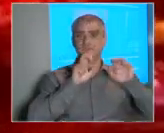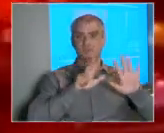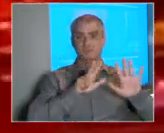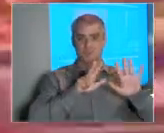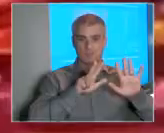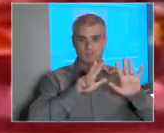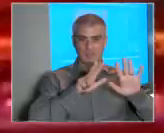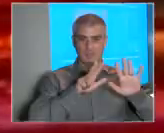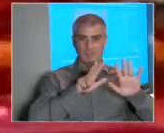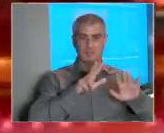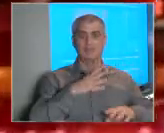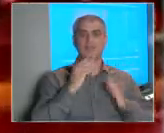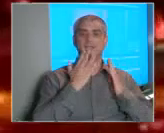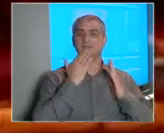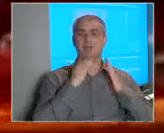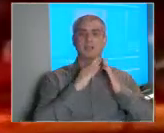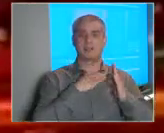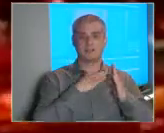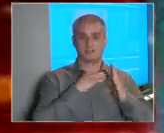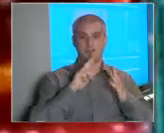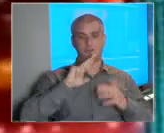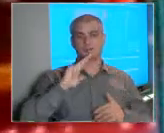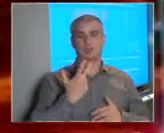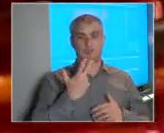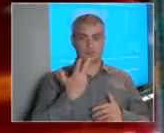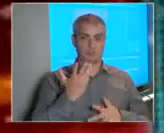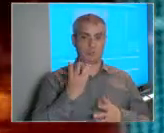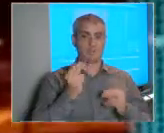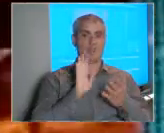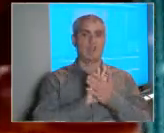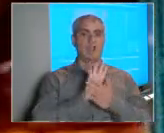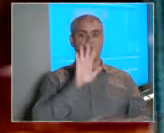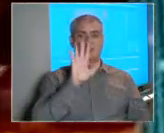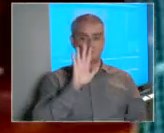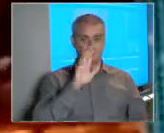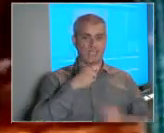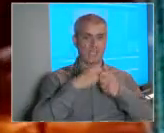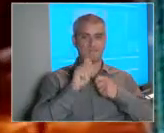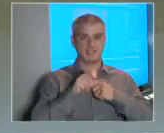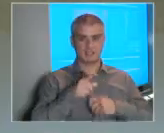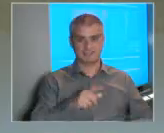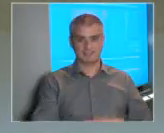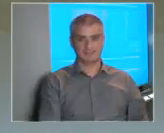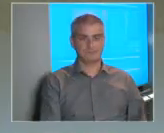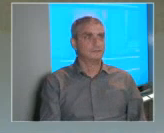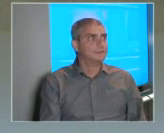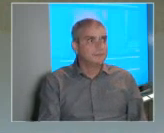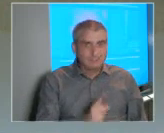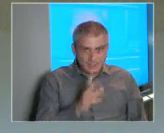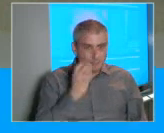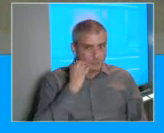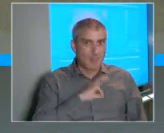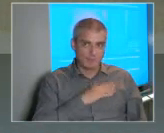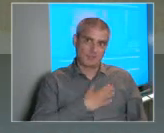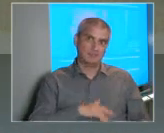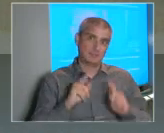חברי כנסת. ישראל ביתנו, המפלגה השלישית בגודלה, 15 חברי כנסת. זה מה שליברמן היה